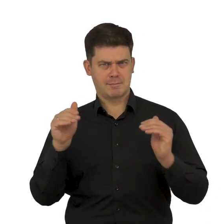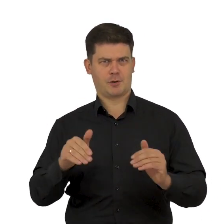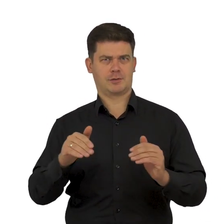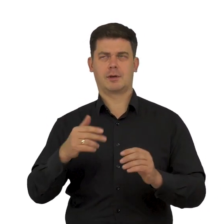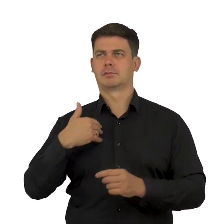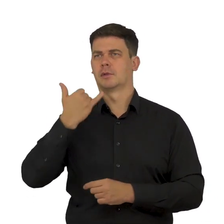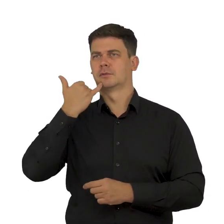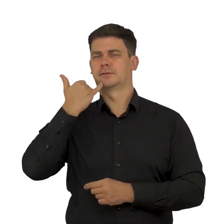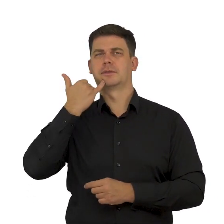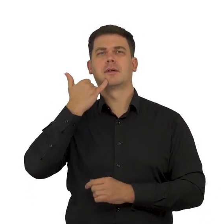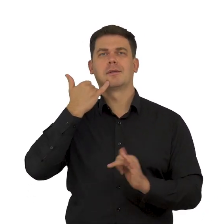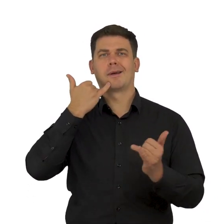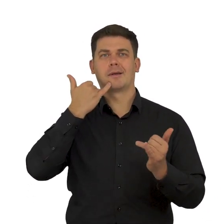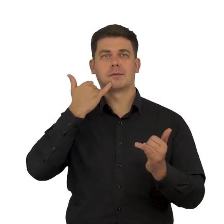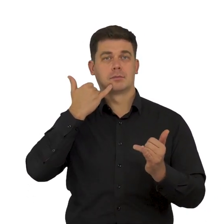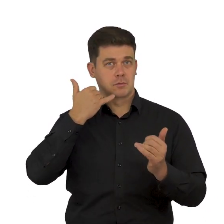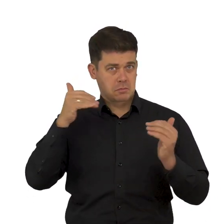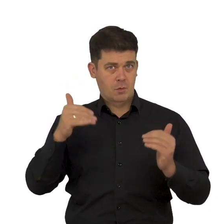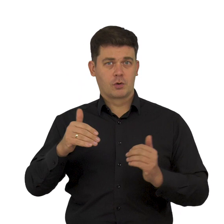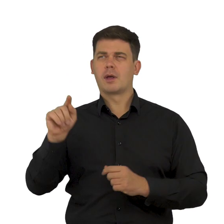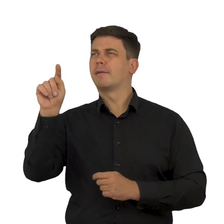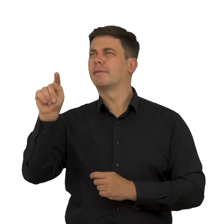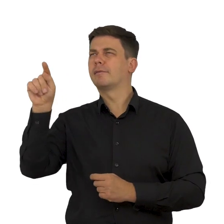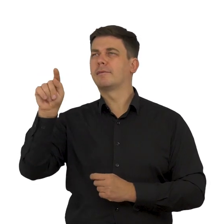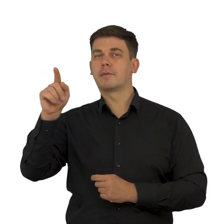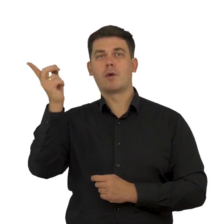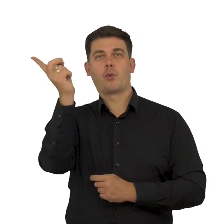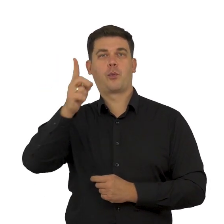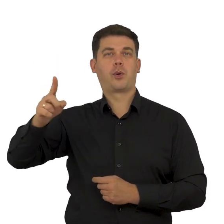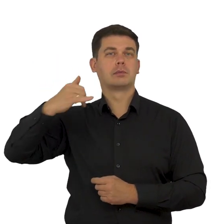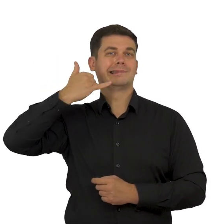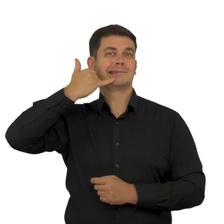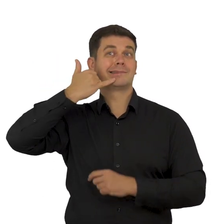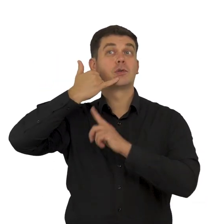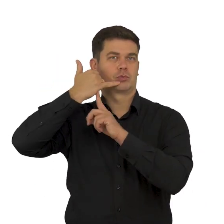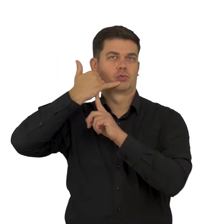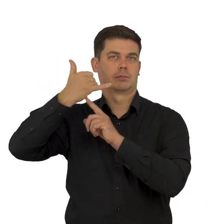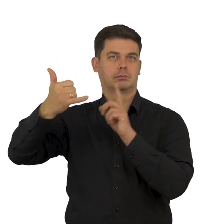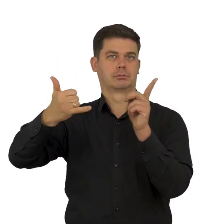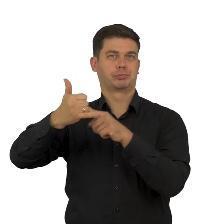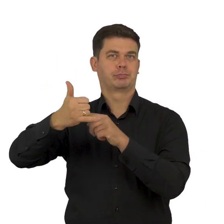Możemy też od razu zadzwonić do tej osoby. Wystarczy dotknąć ikonę słuchawki